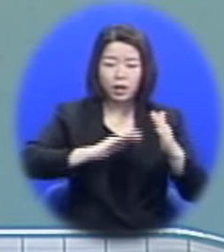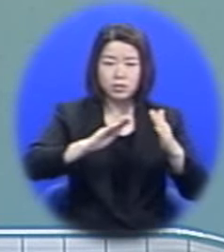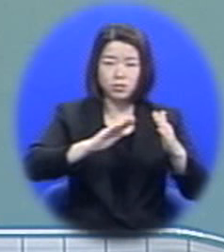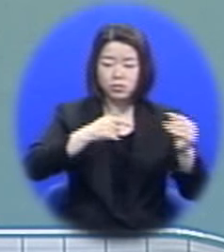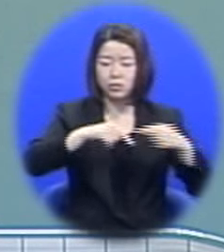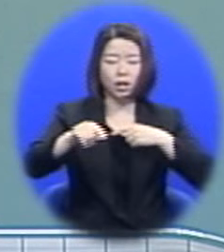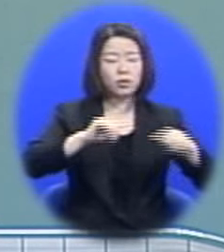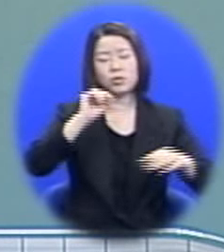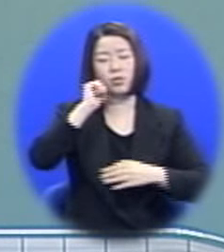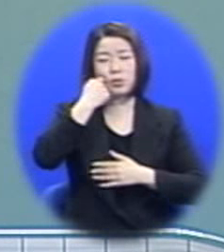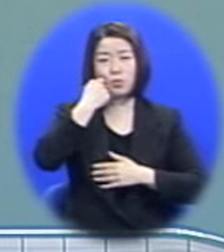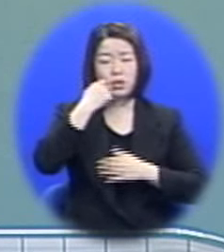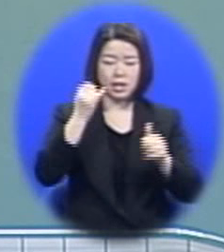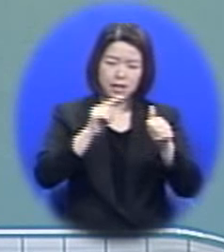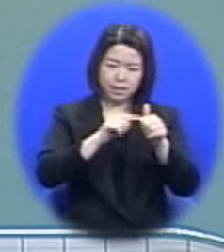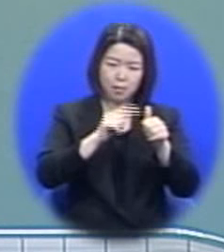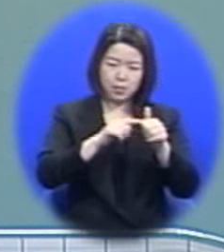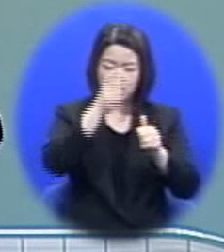때까지.